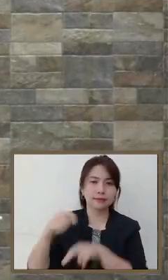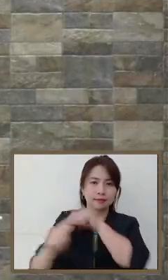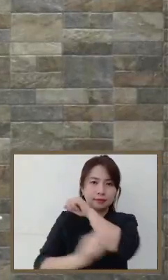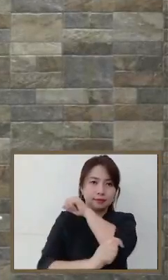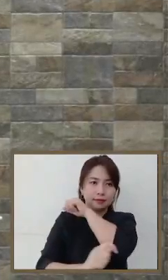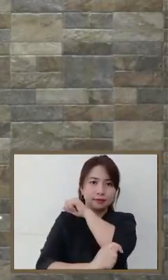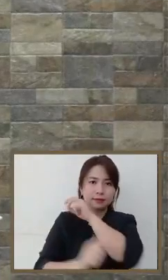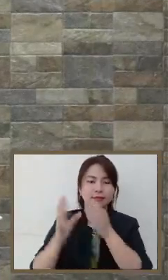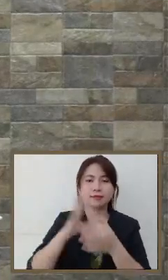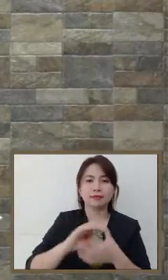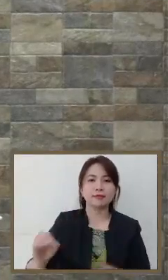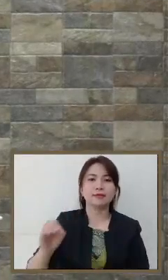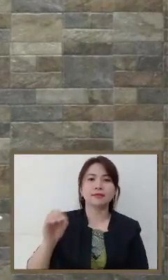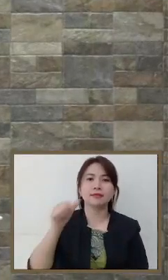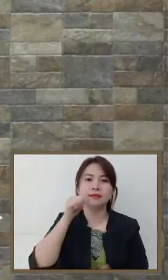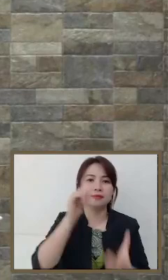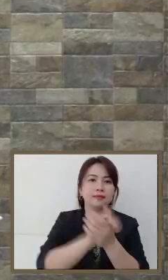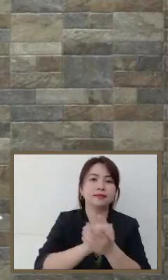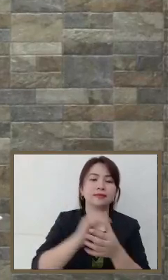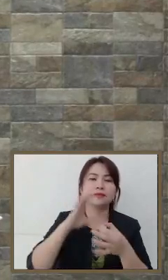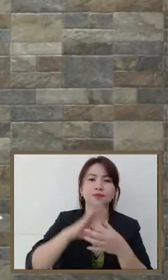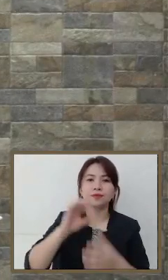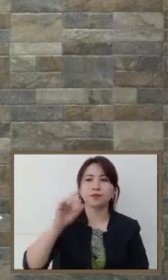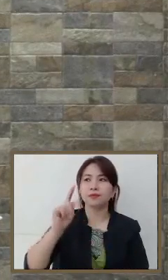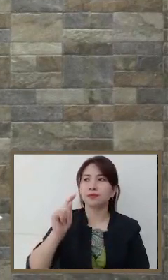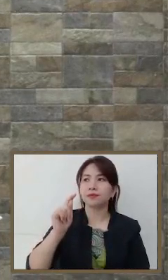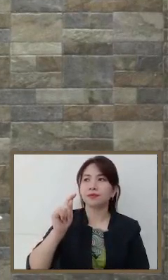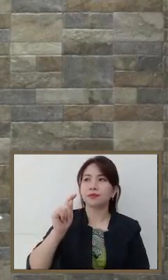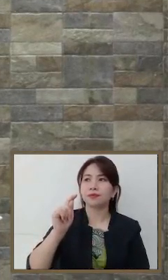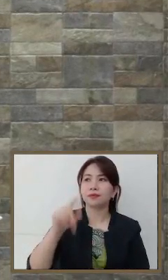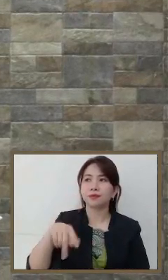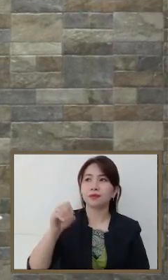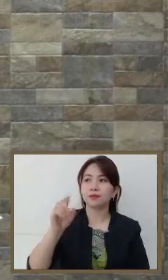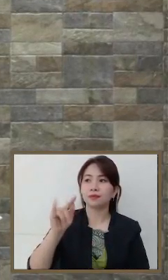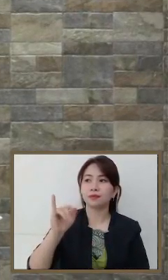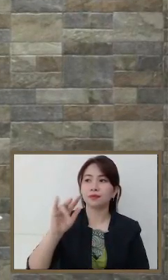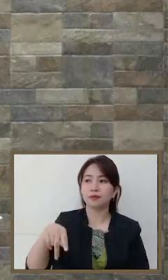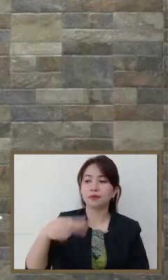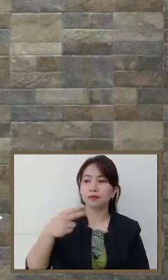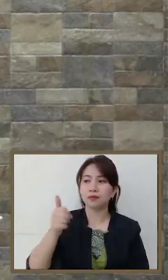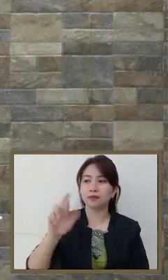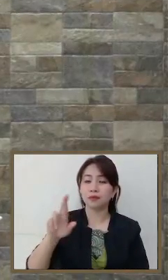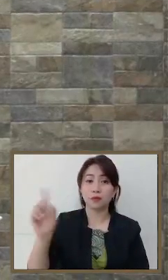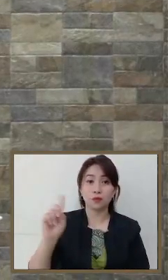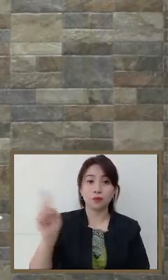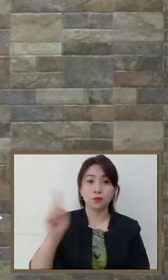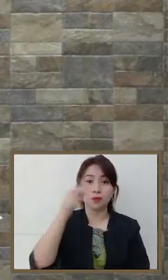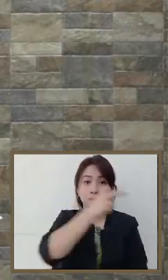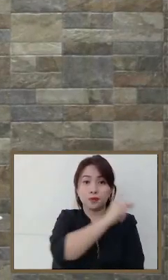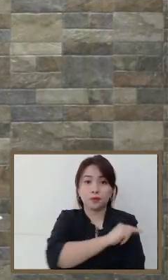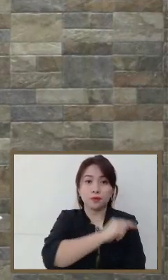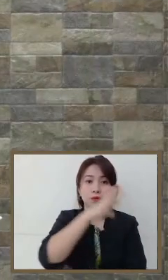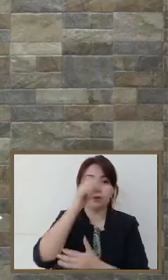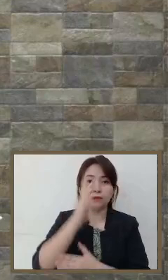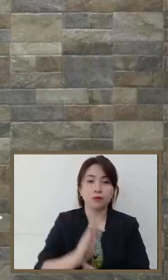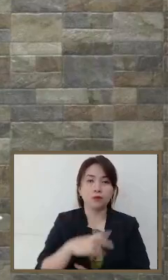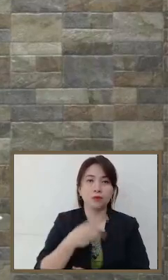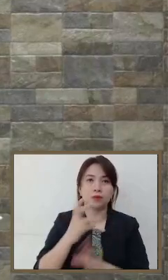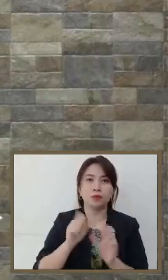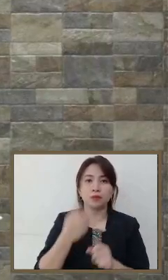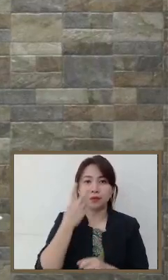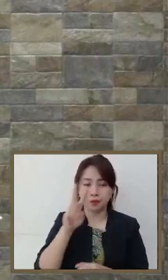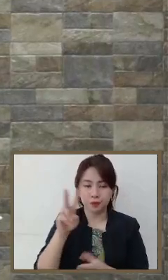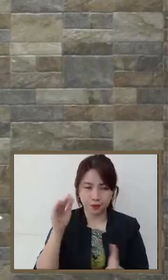kanyang i-f at tingnan natin kung anong nature po ng Diyos una sa lahat God